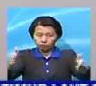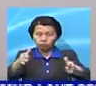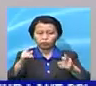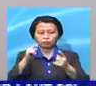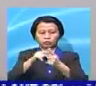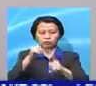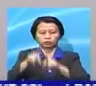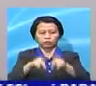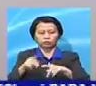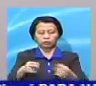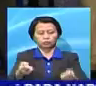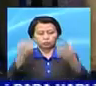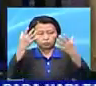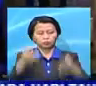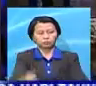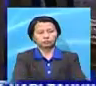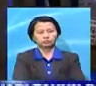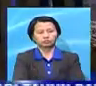ramai.